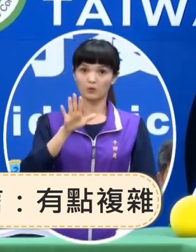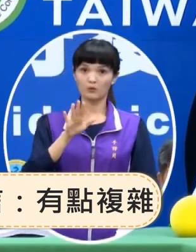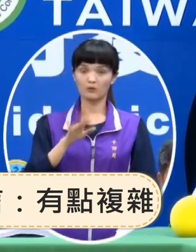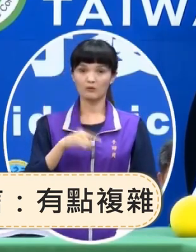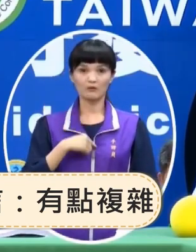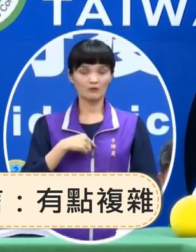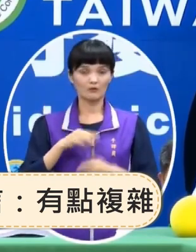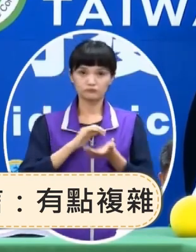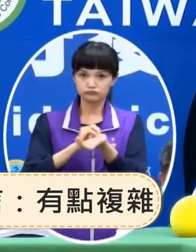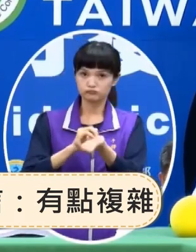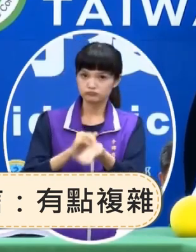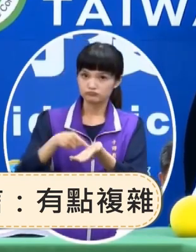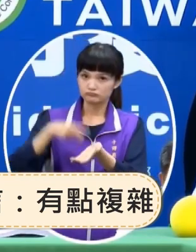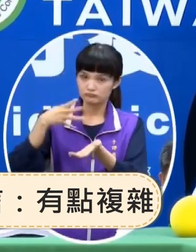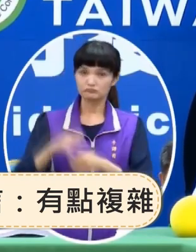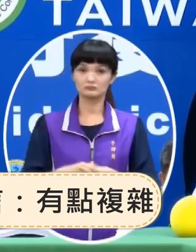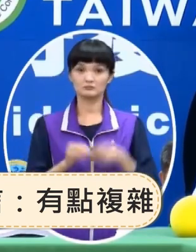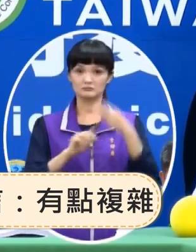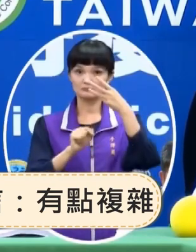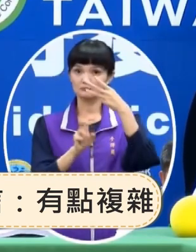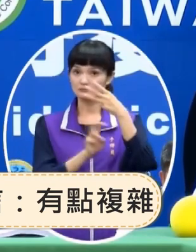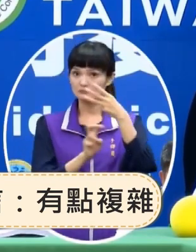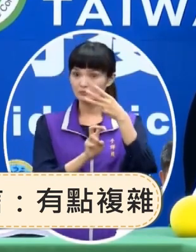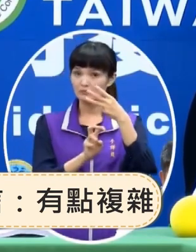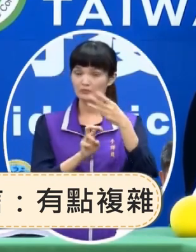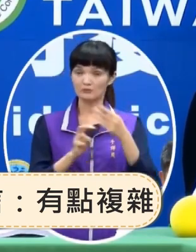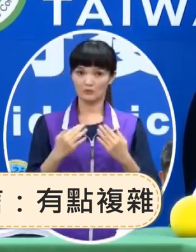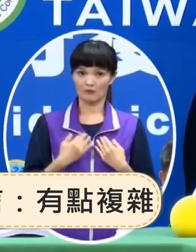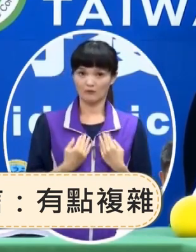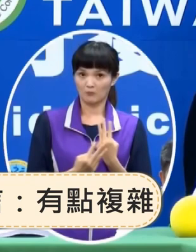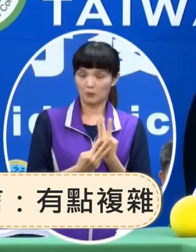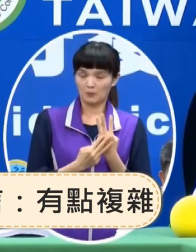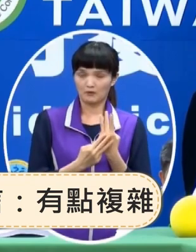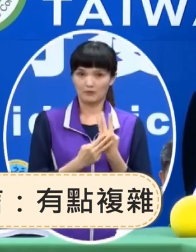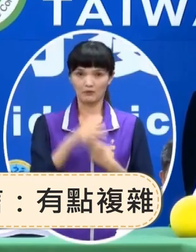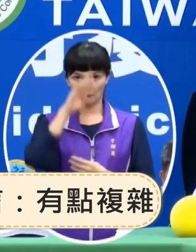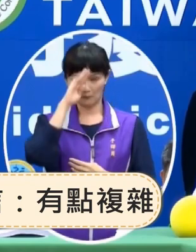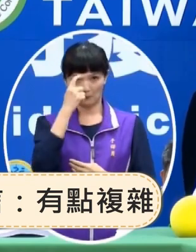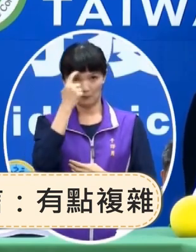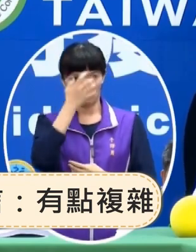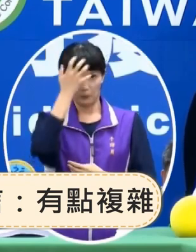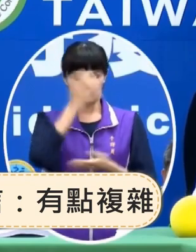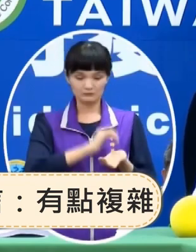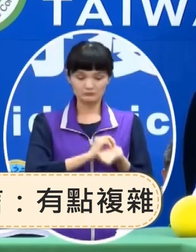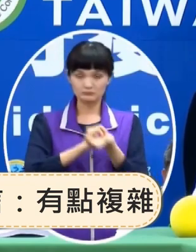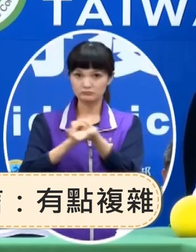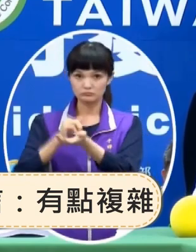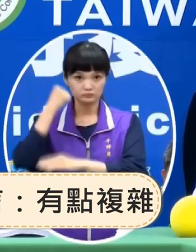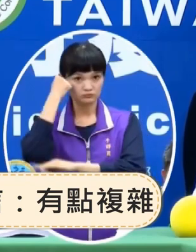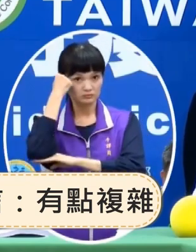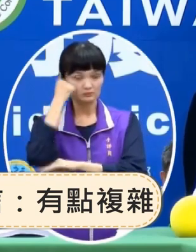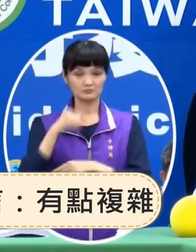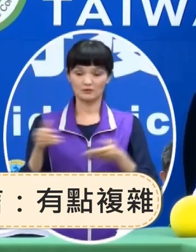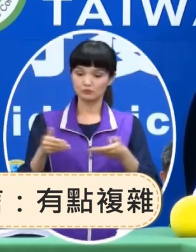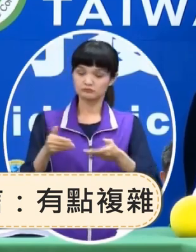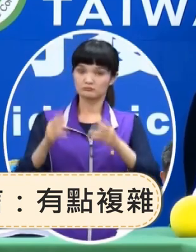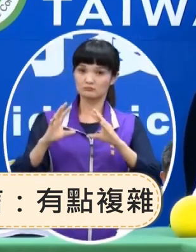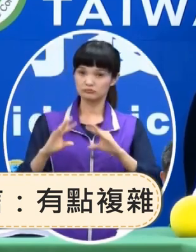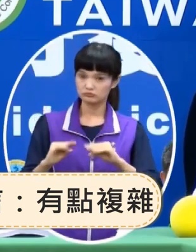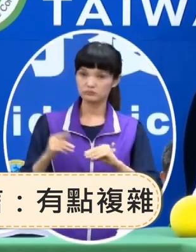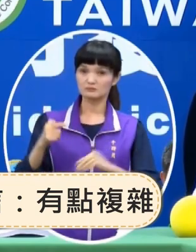次就医。3月20日因发烧、肺炎收治住院，经治疗症状改善，并